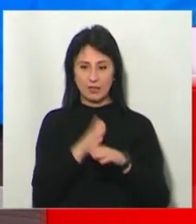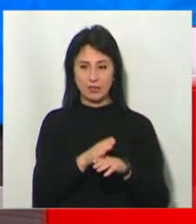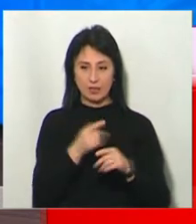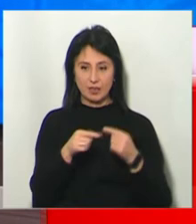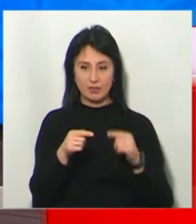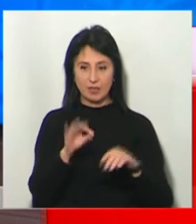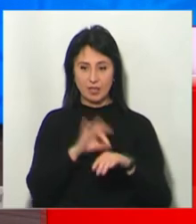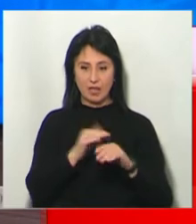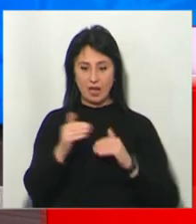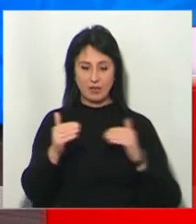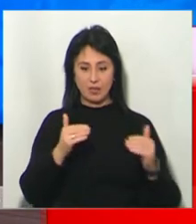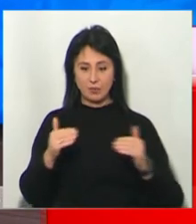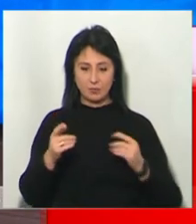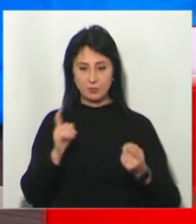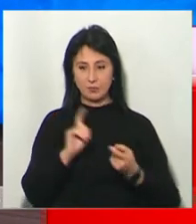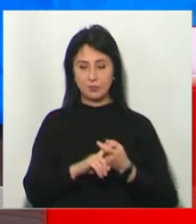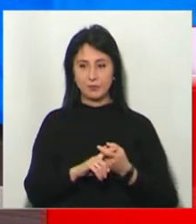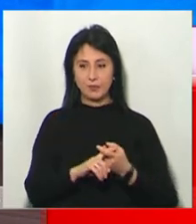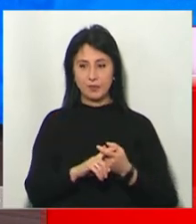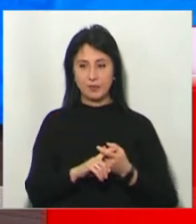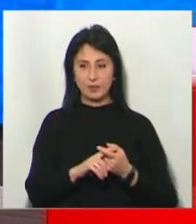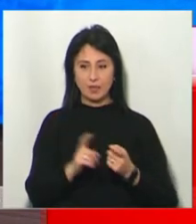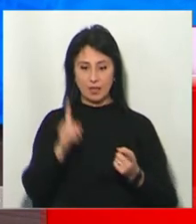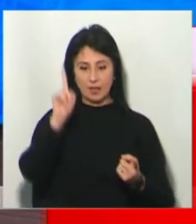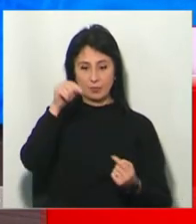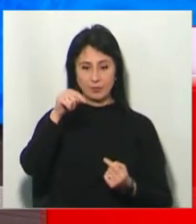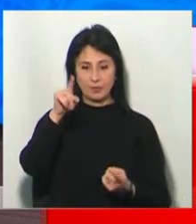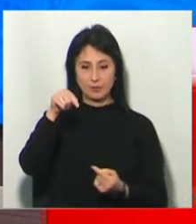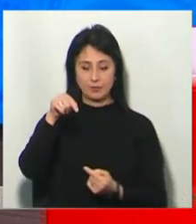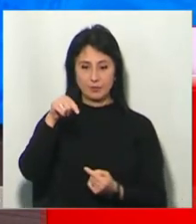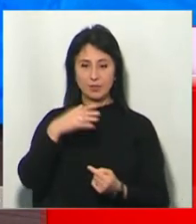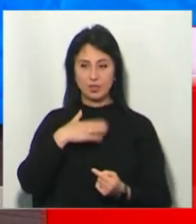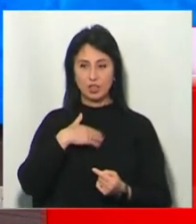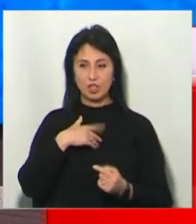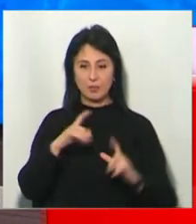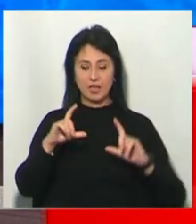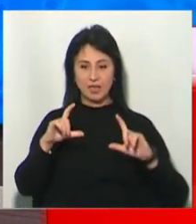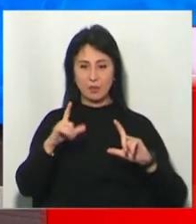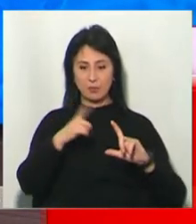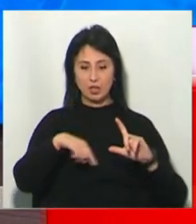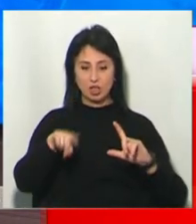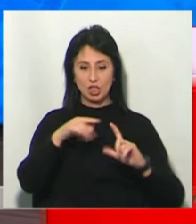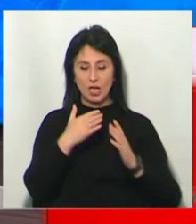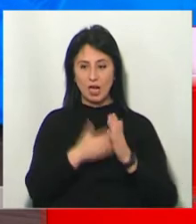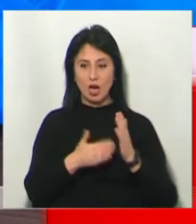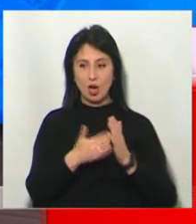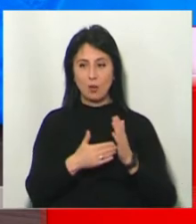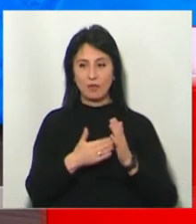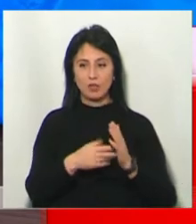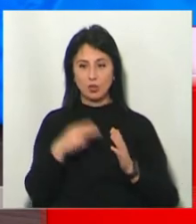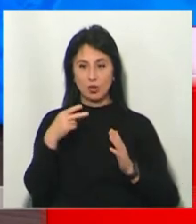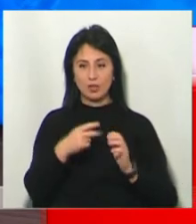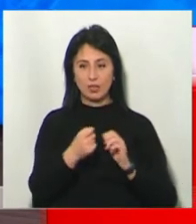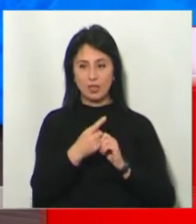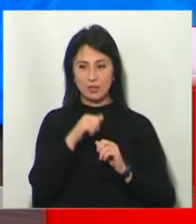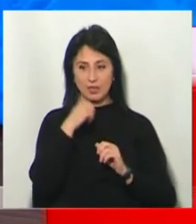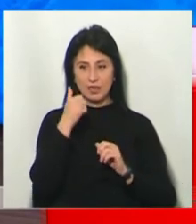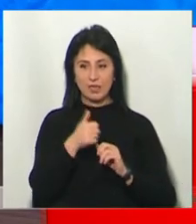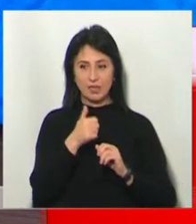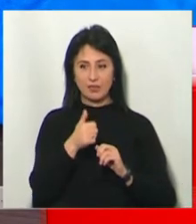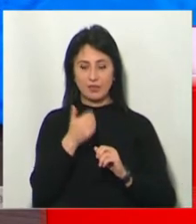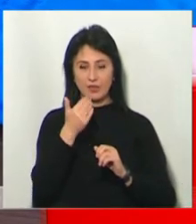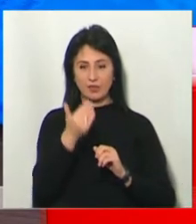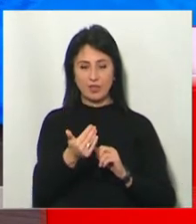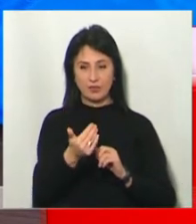გადავანაწილეთ სხვადასხვა დაავადებასთან კავშირში, მივუსადაგეთ ჩემი თეფში რეკომენდაციას, რომელიც 2011